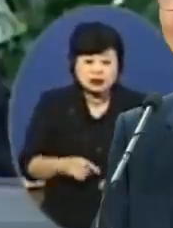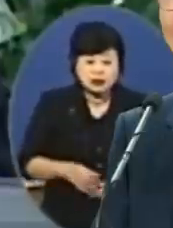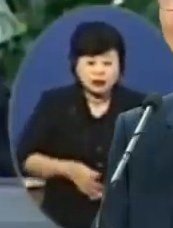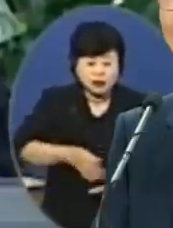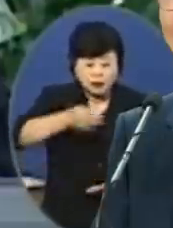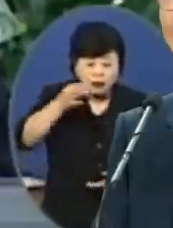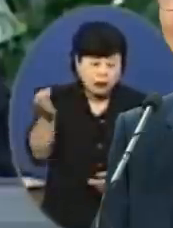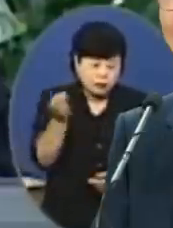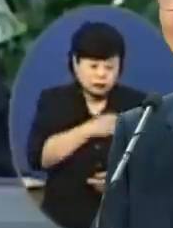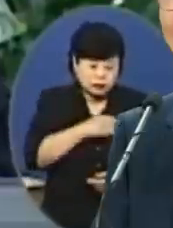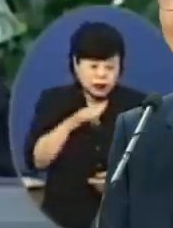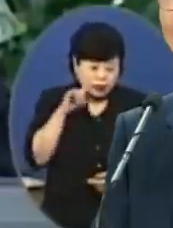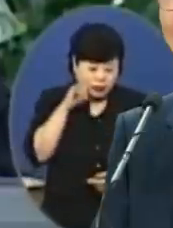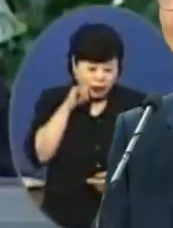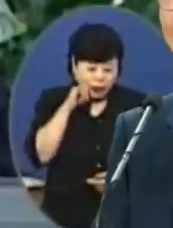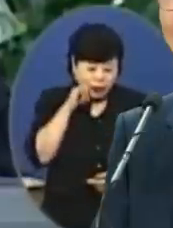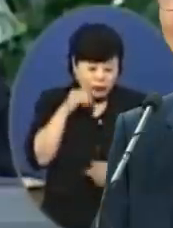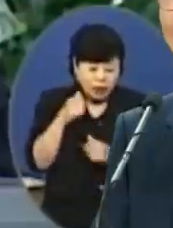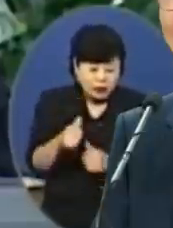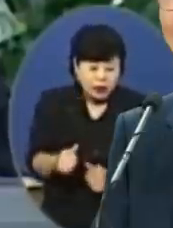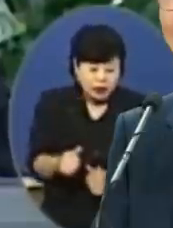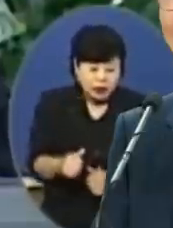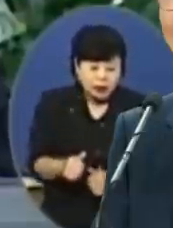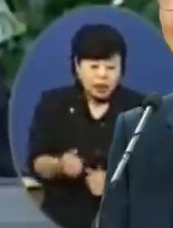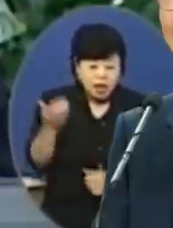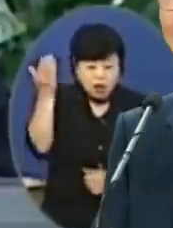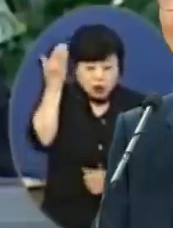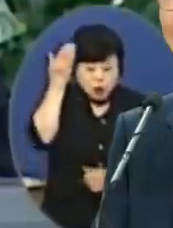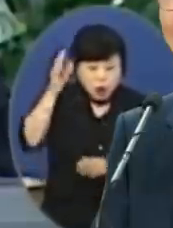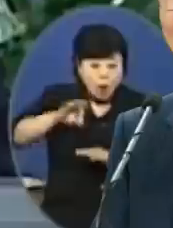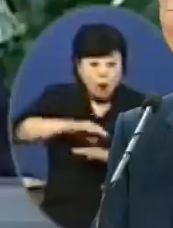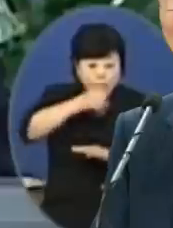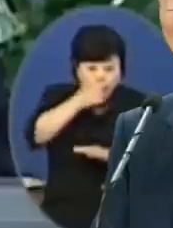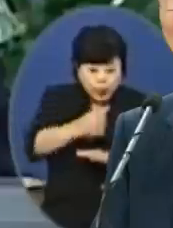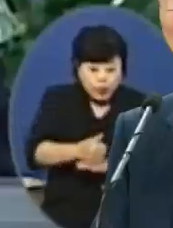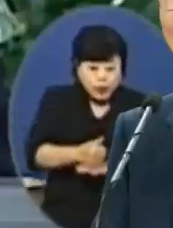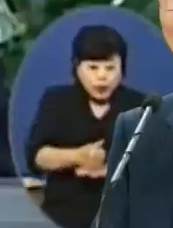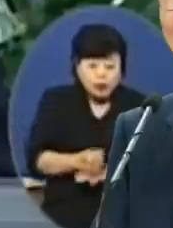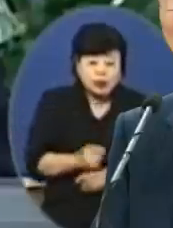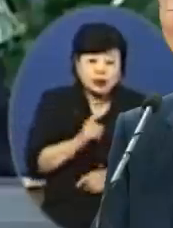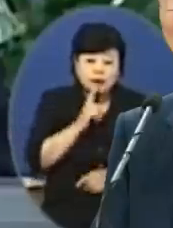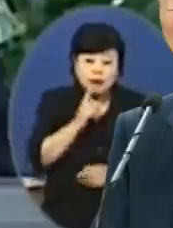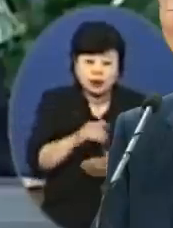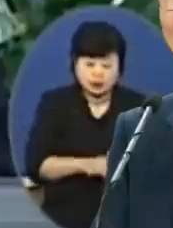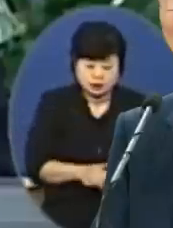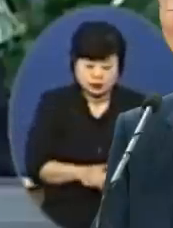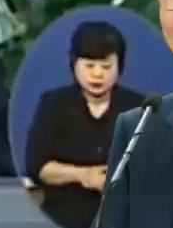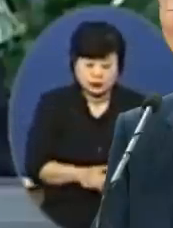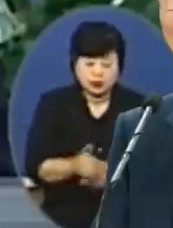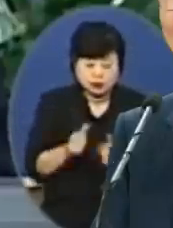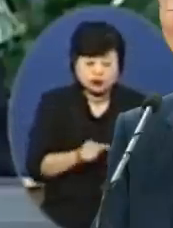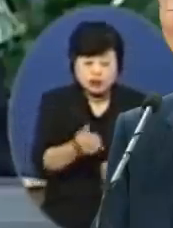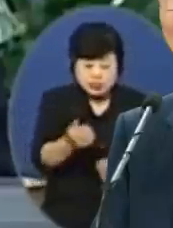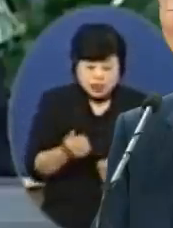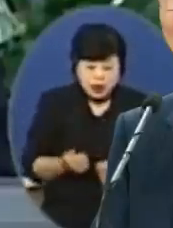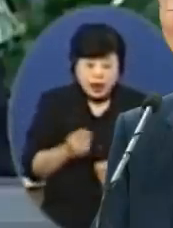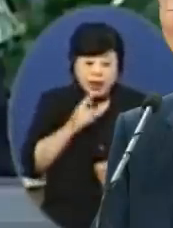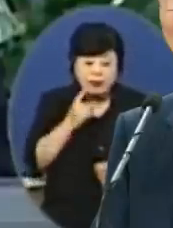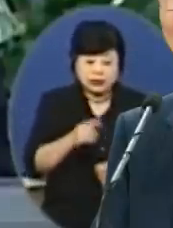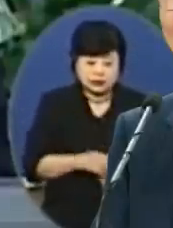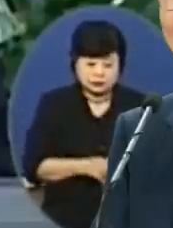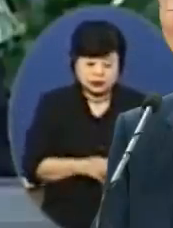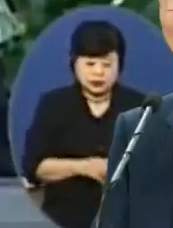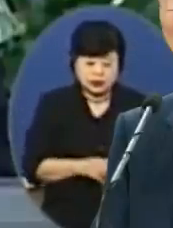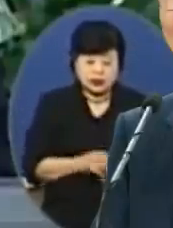많고 쾌락을 많이 쫓은 솔로몬이라는 유대의 왕은 그가 죽기 전에 이런 글을